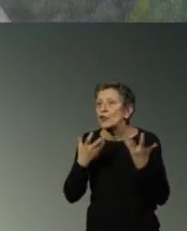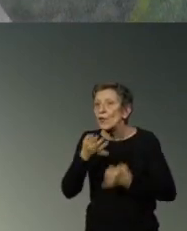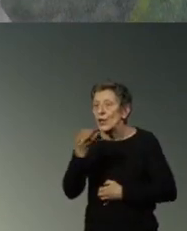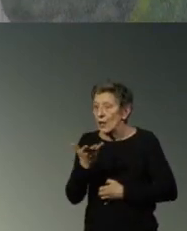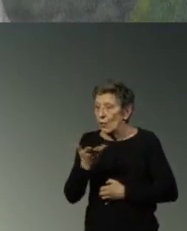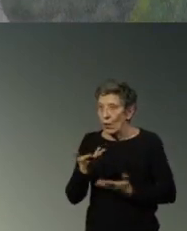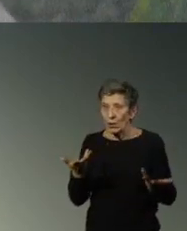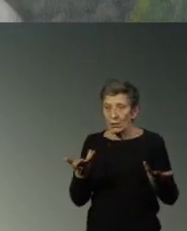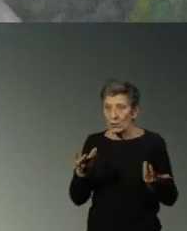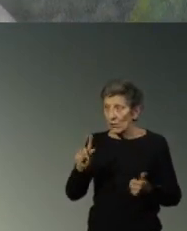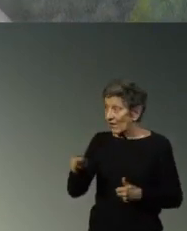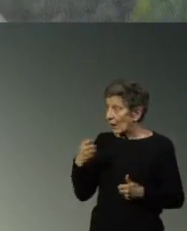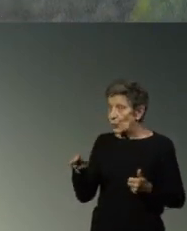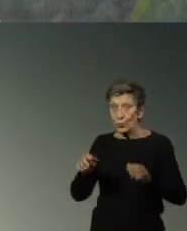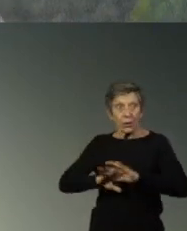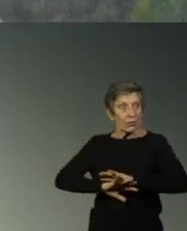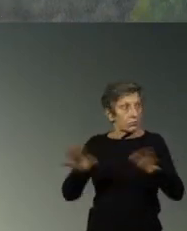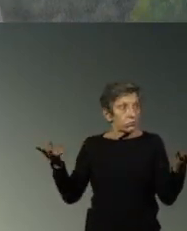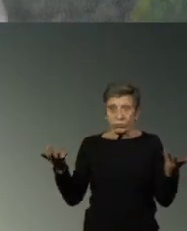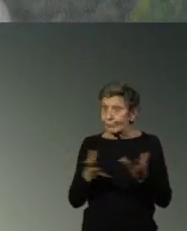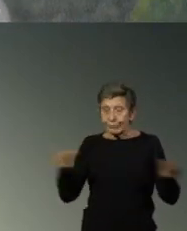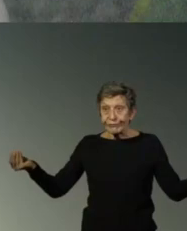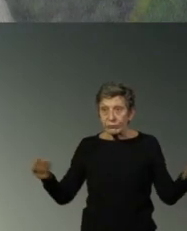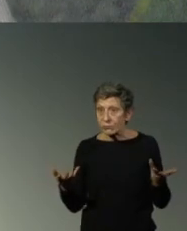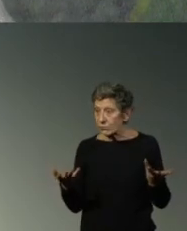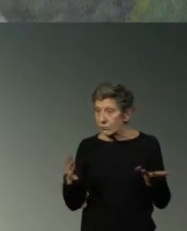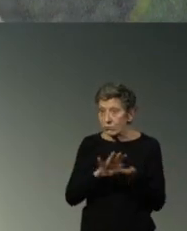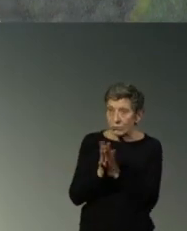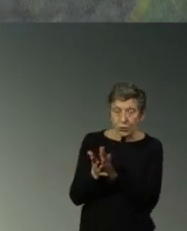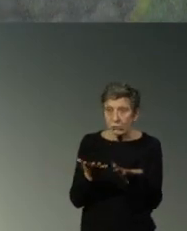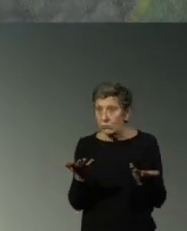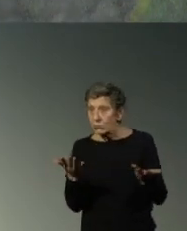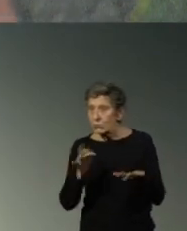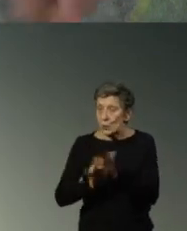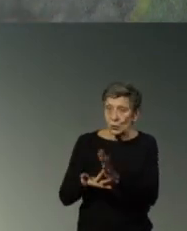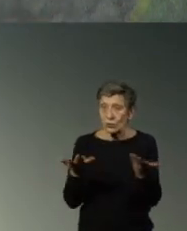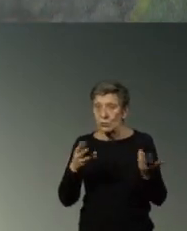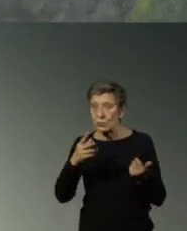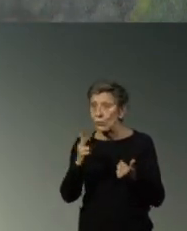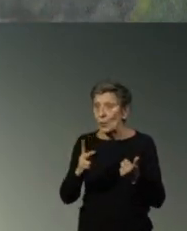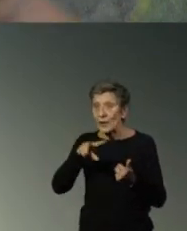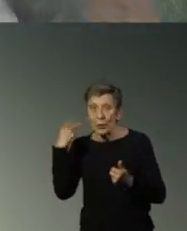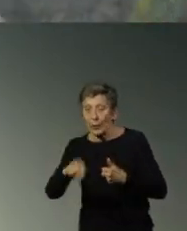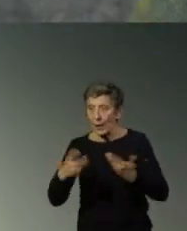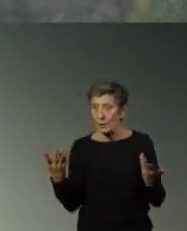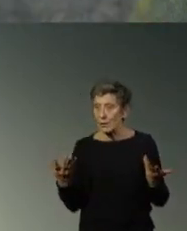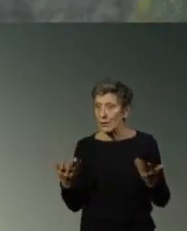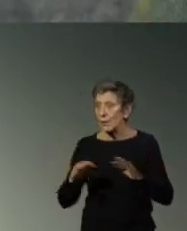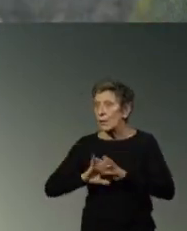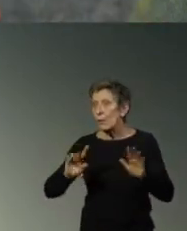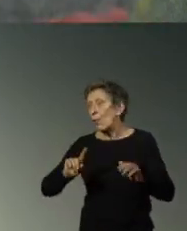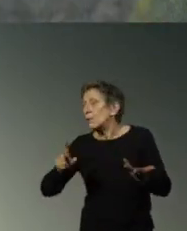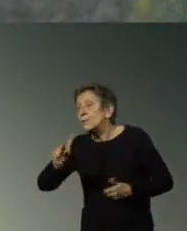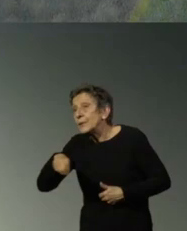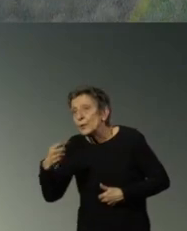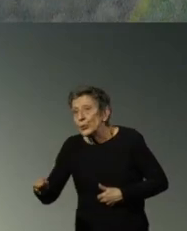nature n'existe plus. Hein, on a tout anthropisé, ça n'existe plus, la nature. Donc, il faut déjà arrêter. Il faut arrêter de dire aussi qu'on va revenir à un état antérieur où il y